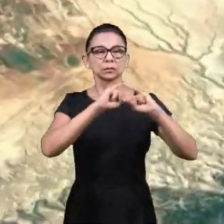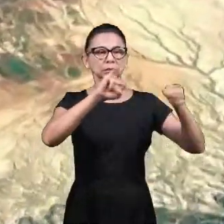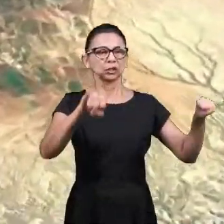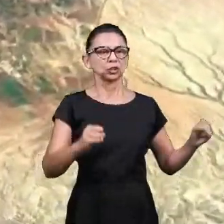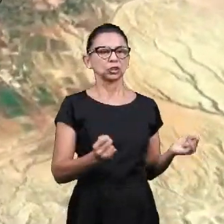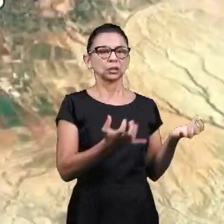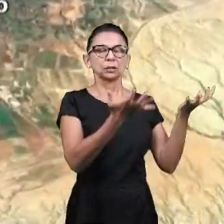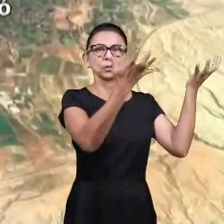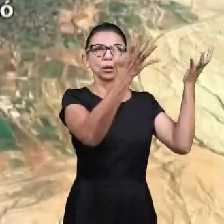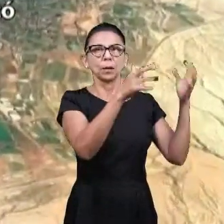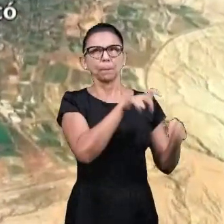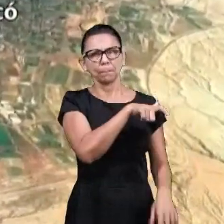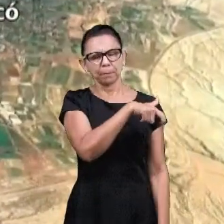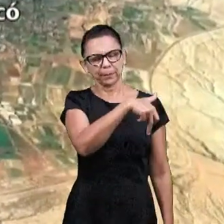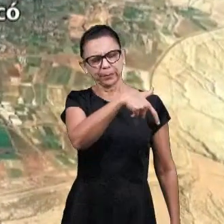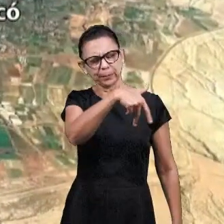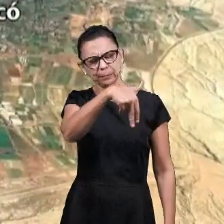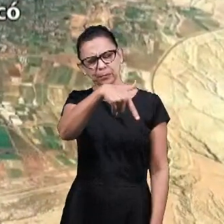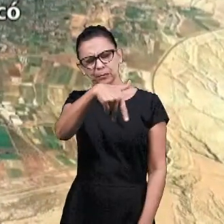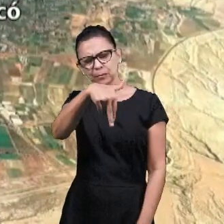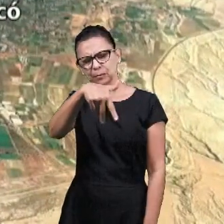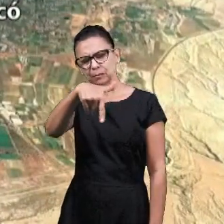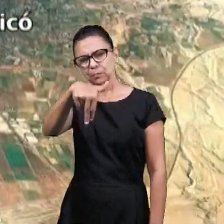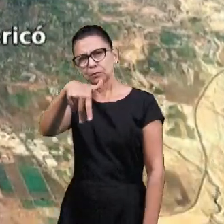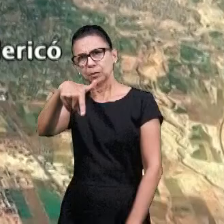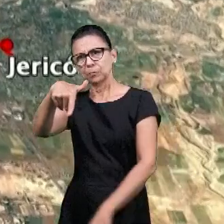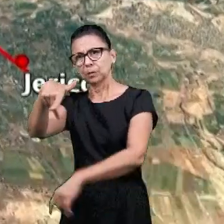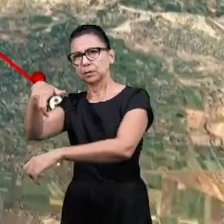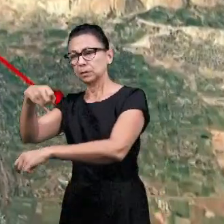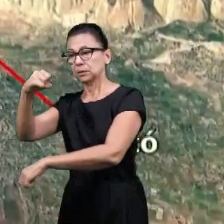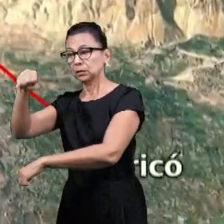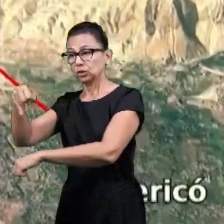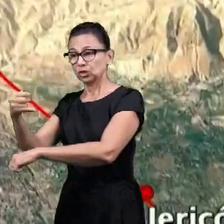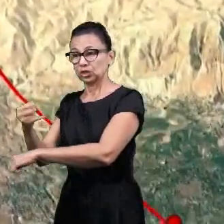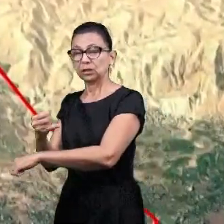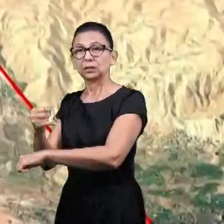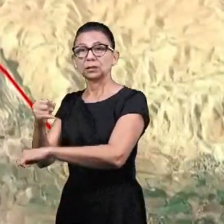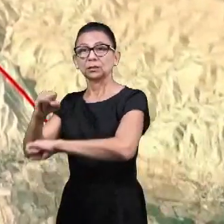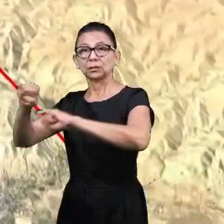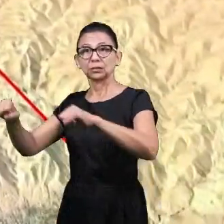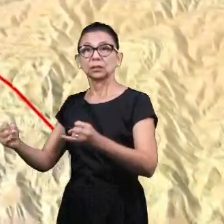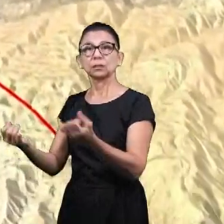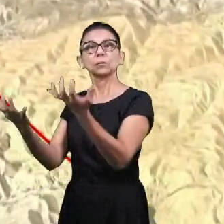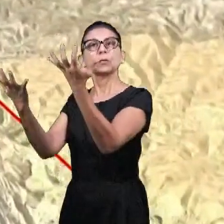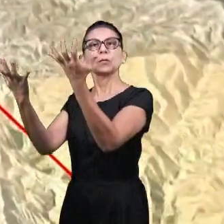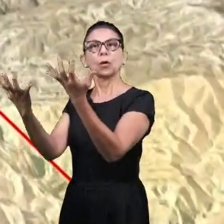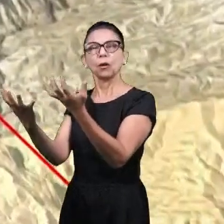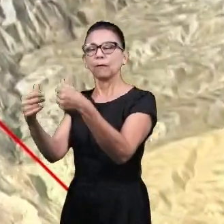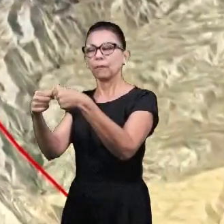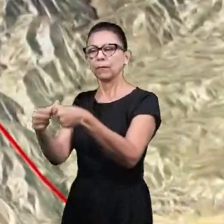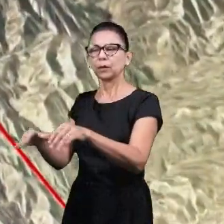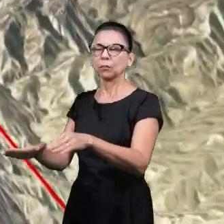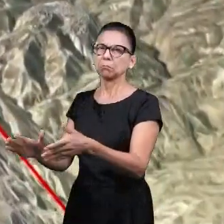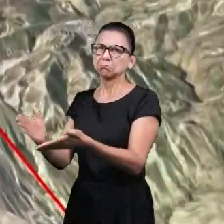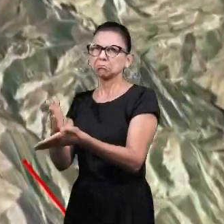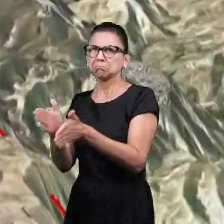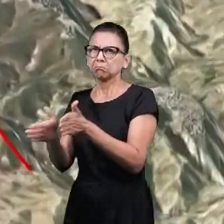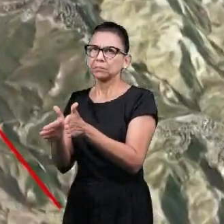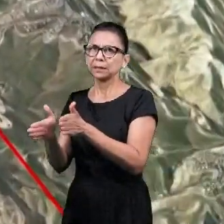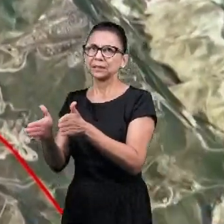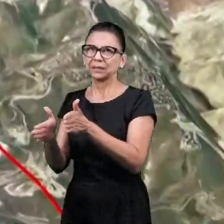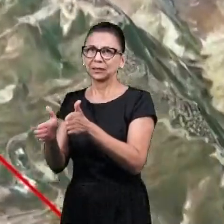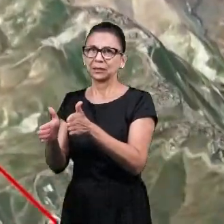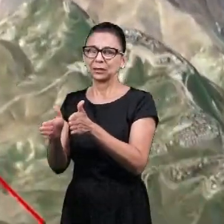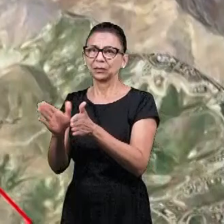la destination quand il quittait Jéricho pour aller à Jérusalem. Et là, à Jéricho, Jésus est arrivé, il a passé